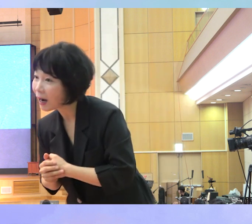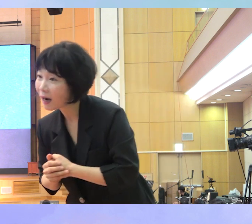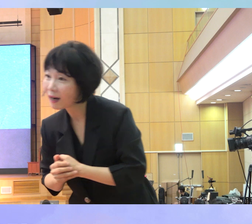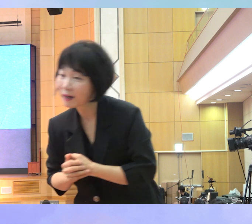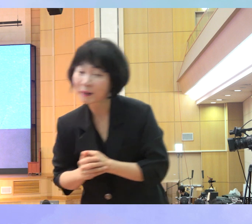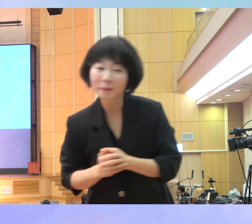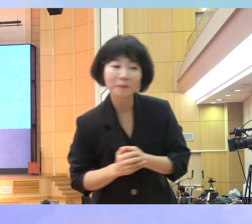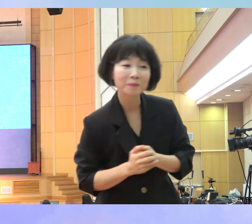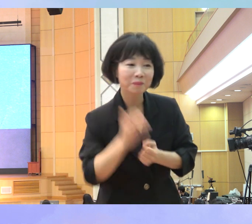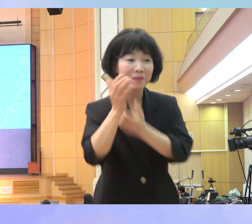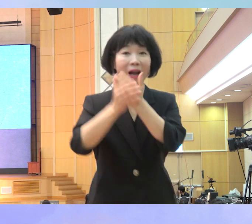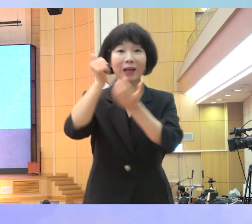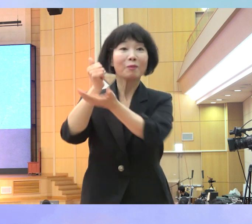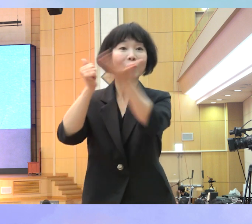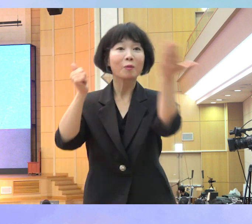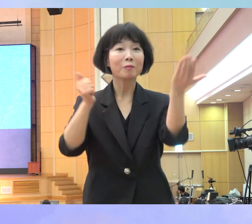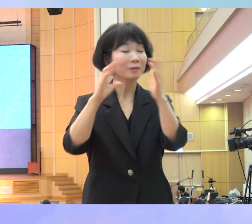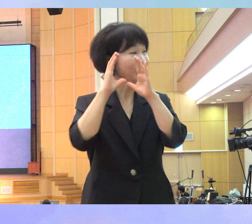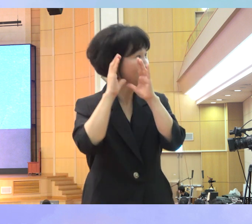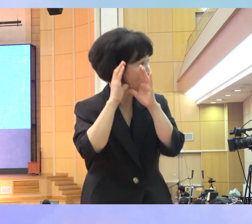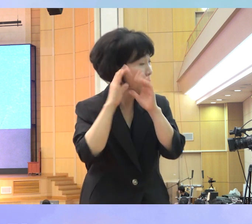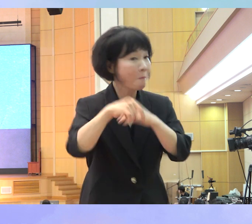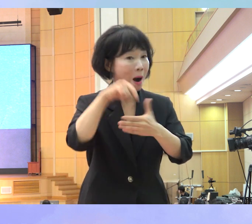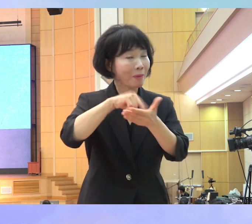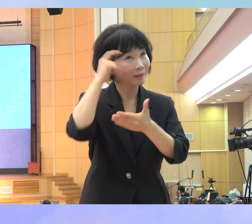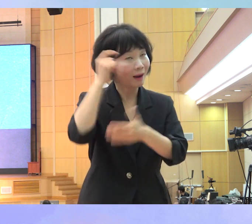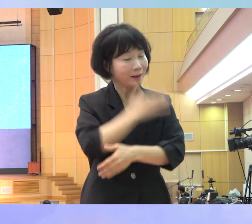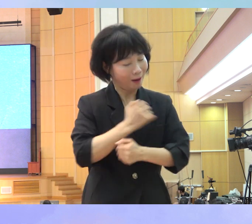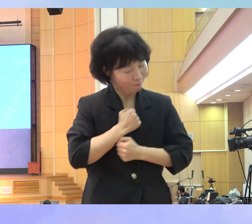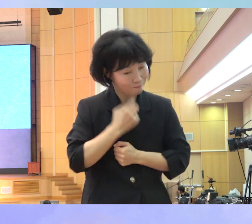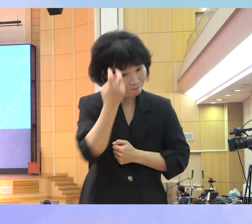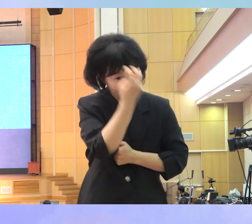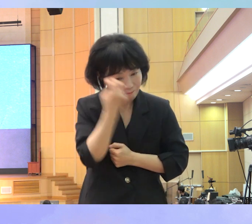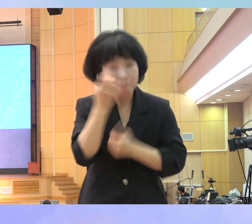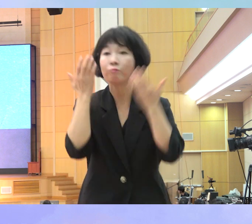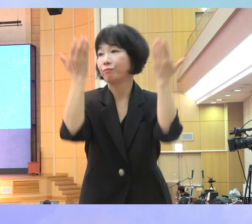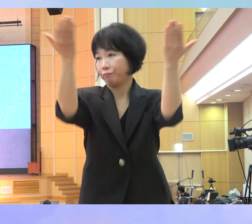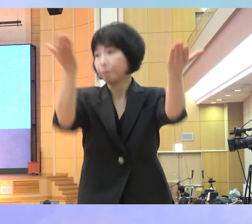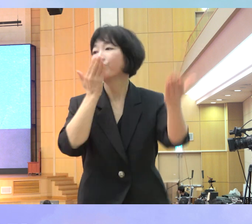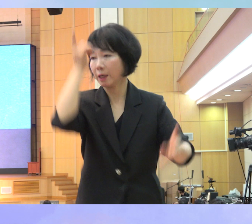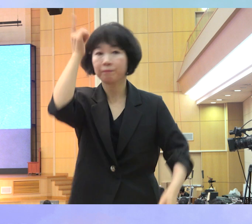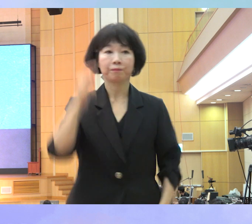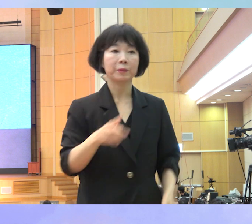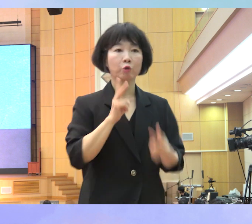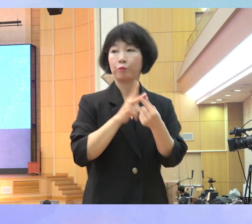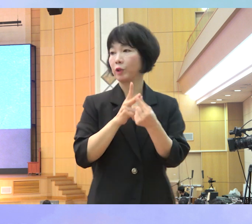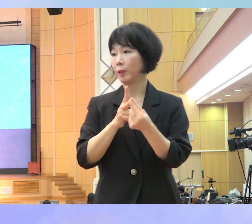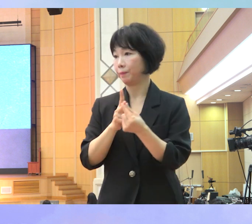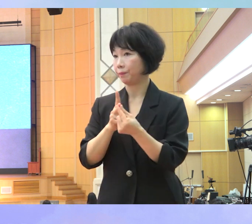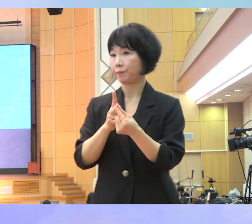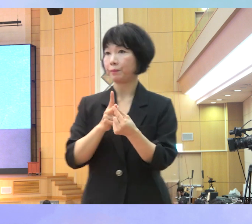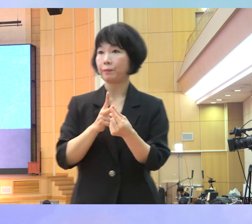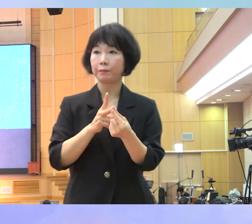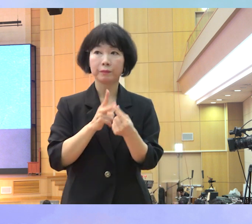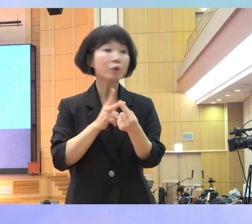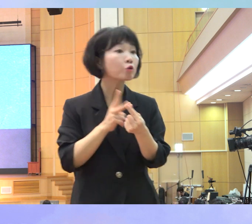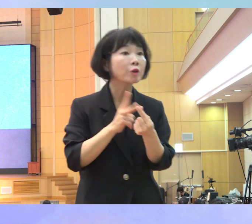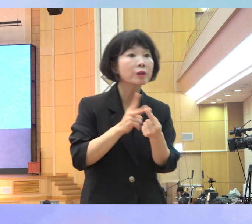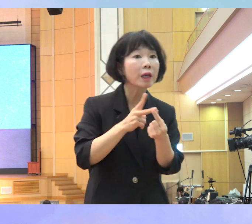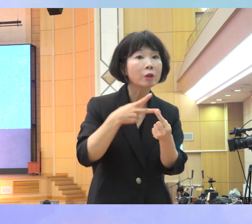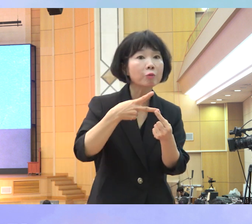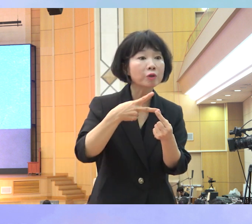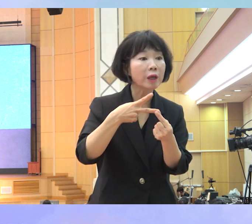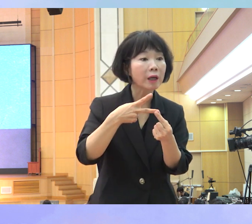때 하나님께서 여러분의 마음과 생각을 지켜줄 줄 믿습니다. 두 번째, 마음이 이제 잘 다스려졌으면 어떻게